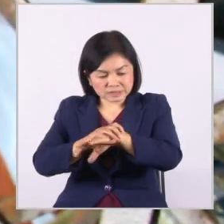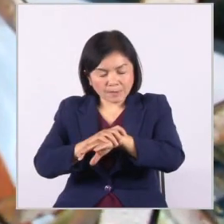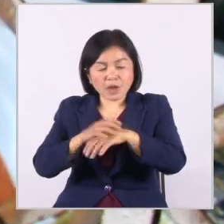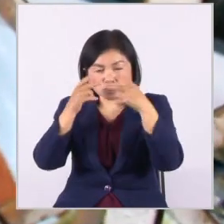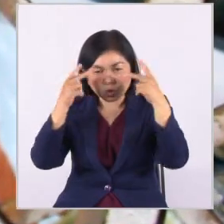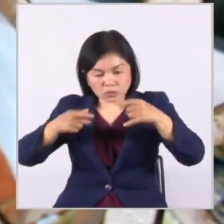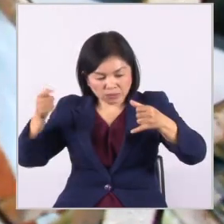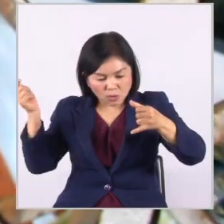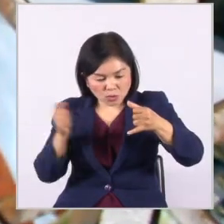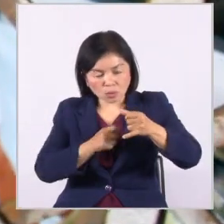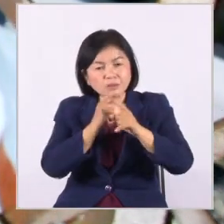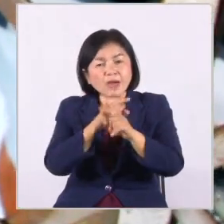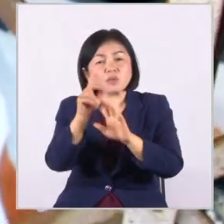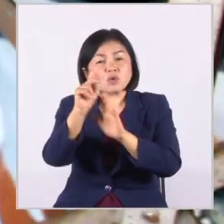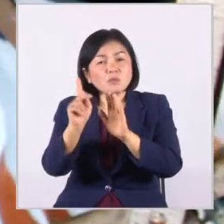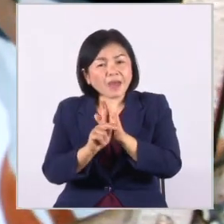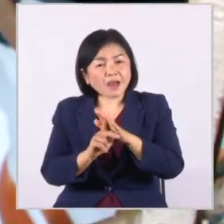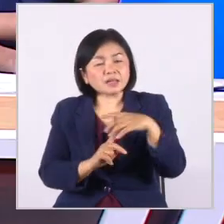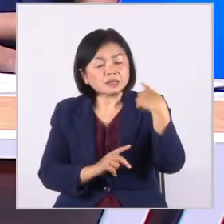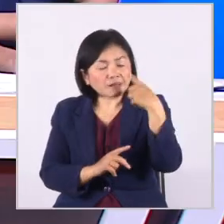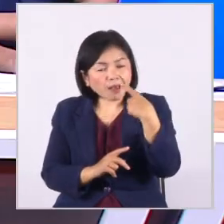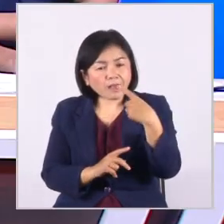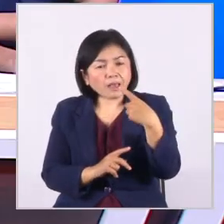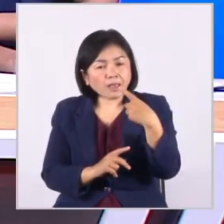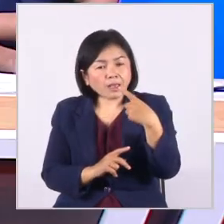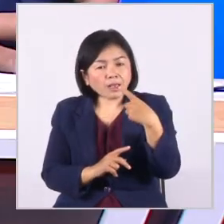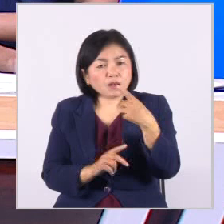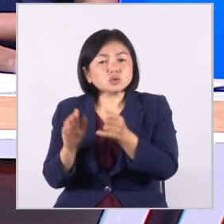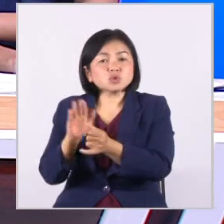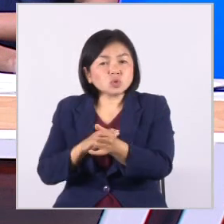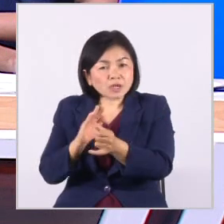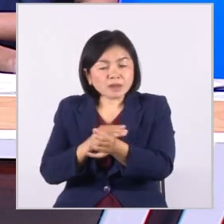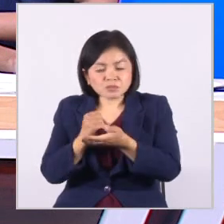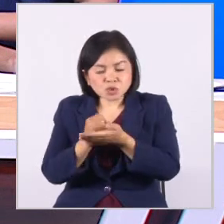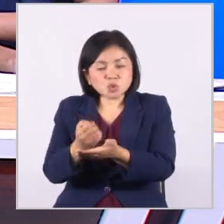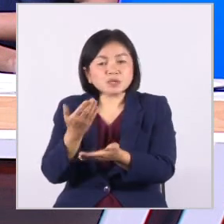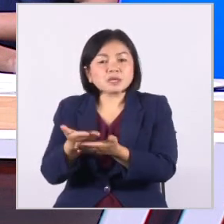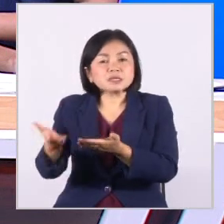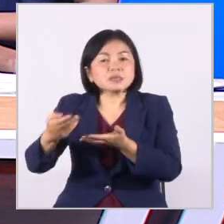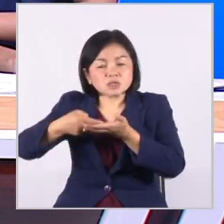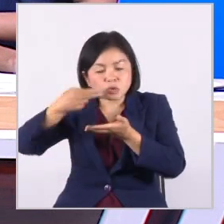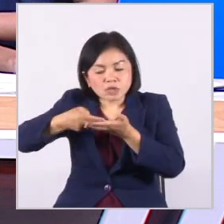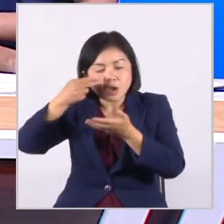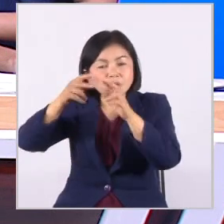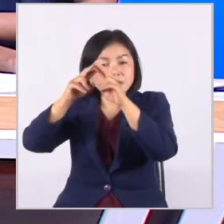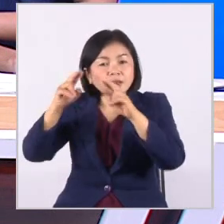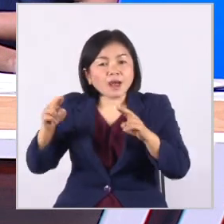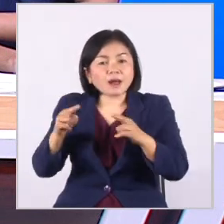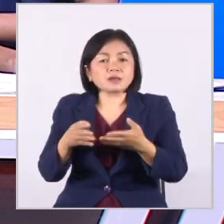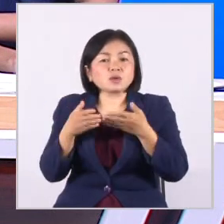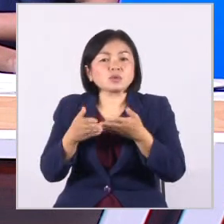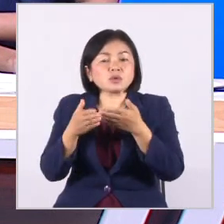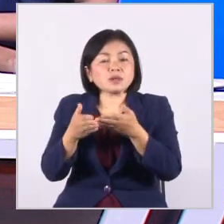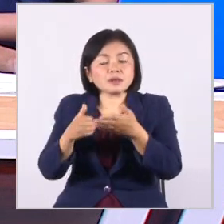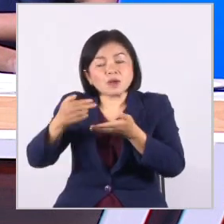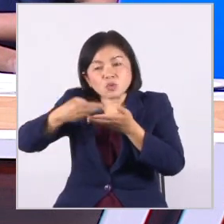ครับ หรือถ้าใครเห็นใจเจนีเนี่ยนะคะก็ไปอุดหนุนก๋วยเตี๋ยวกันได้นะร้านอะไรนะก๋วยเตี๋ยวเรือยกล้อ เรือย